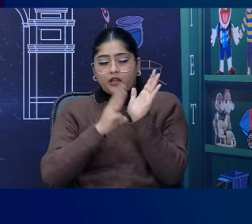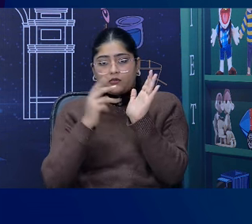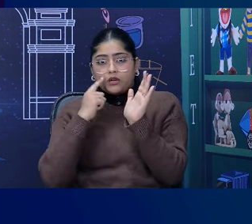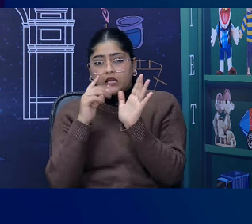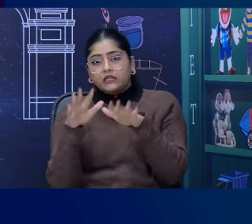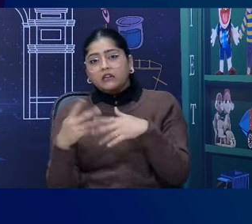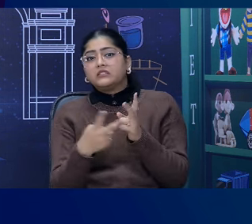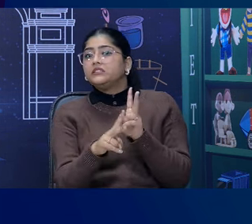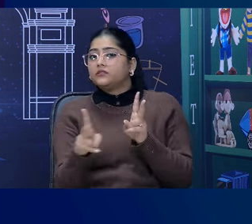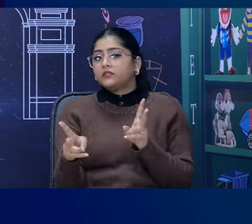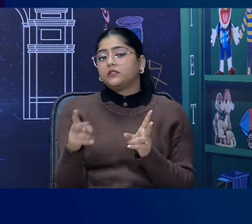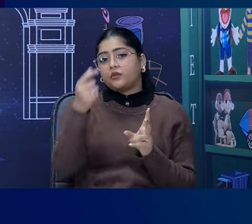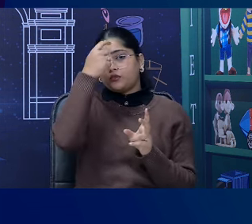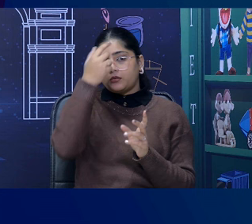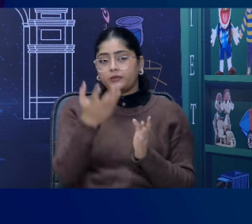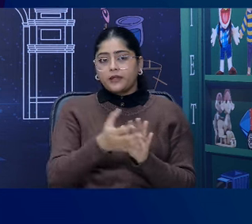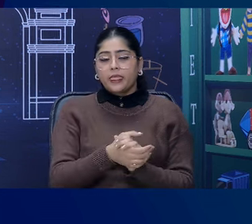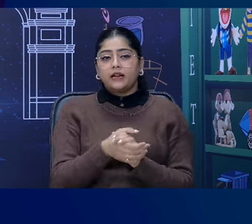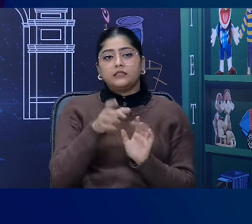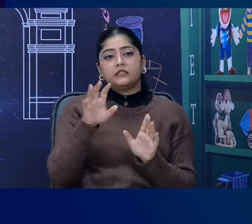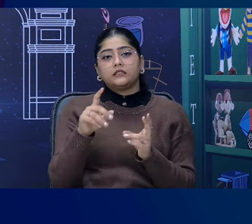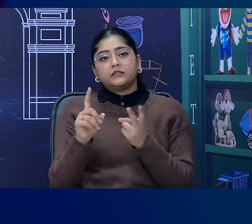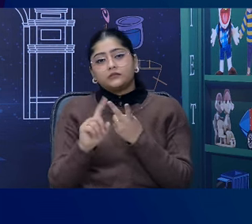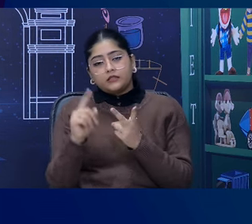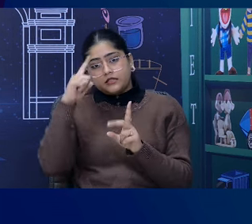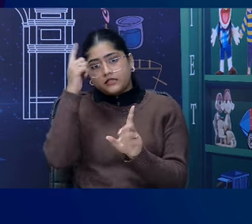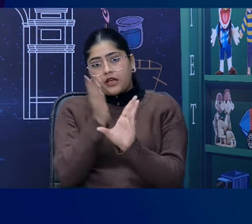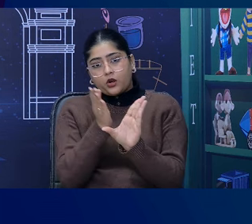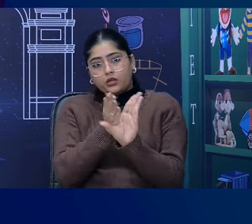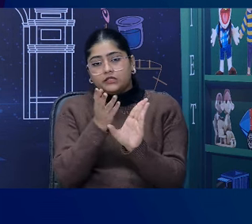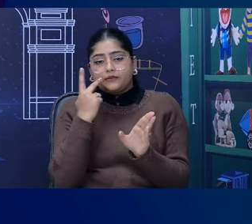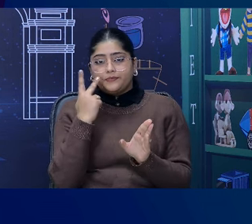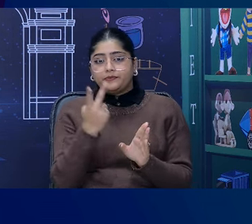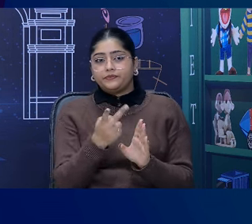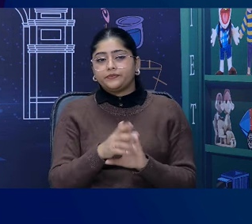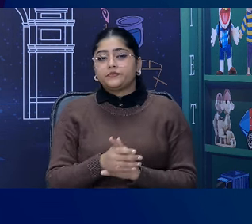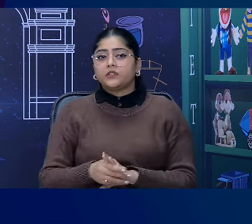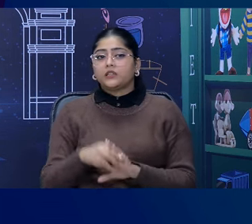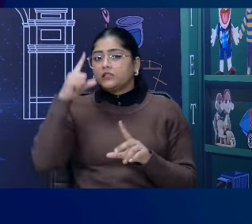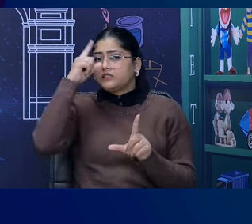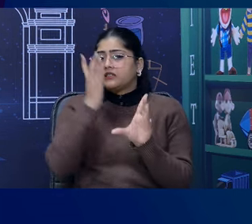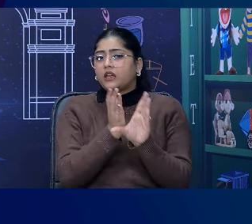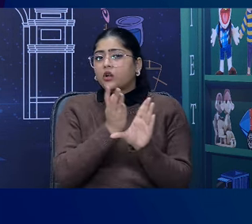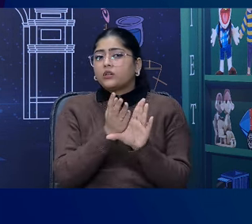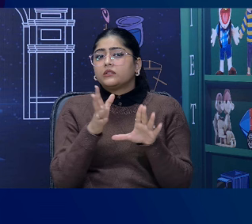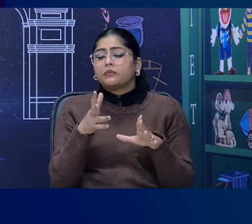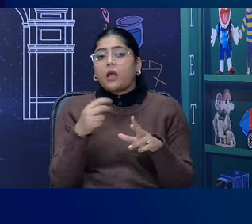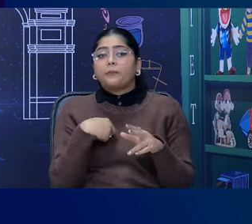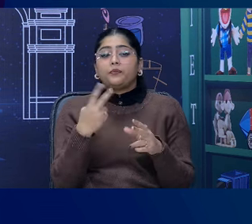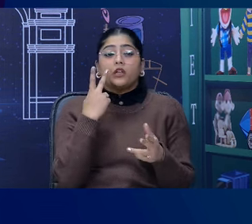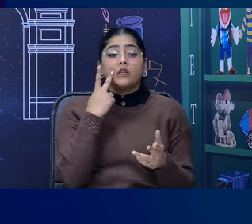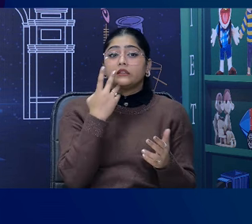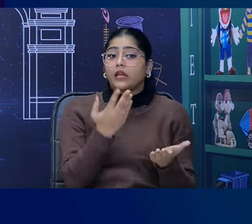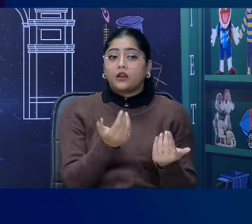एनवायरमेंटल कॉसेस है नेक्स्ट है साइकोलॉजिकल कॉसेस अब साइल जो साइकोलॉजिकल कॉसेस है वो दिखते नहीं है वो